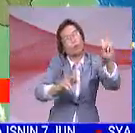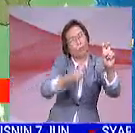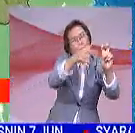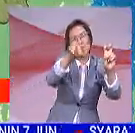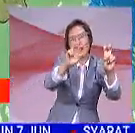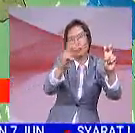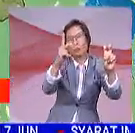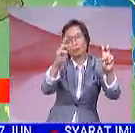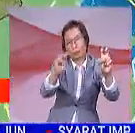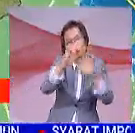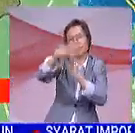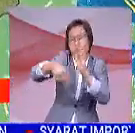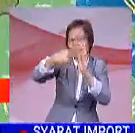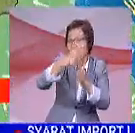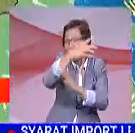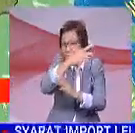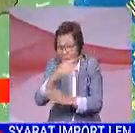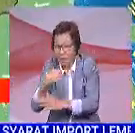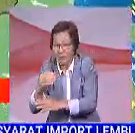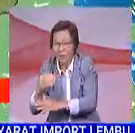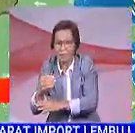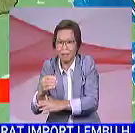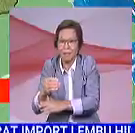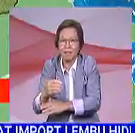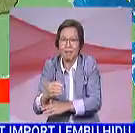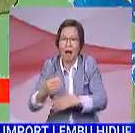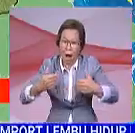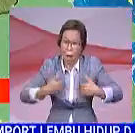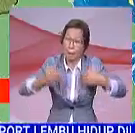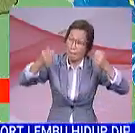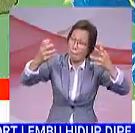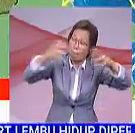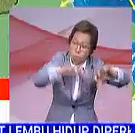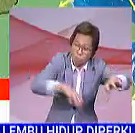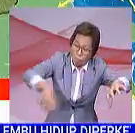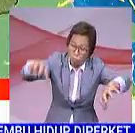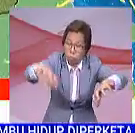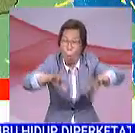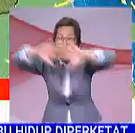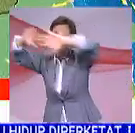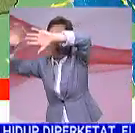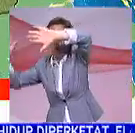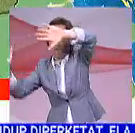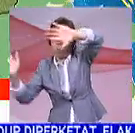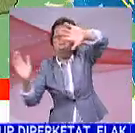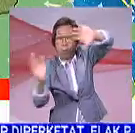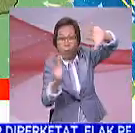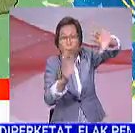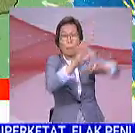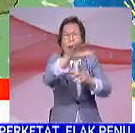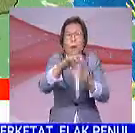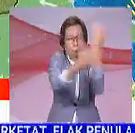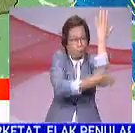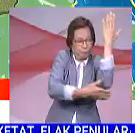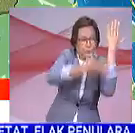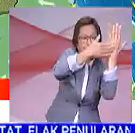ke 30 km sejam. Dan pada ketika ini juga terdapat banyak kawasan penumpuan halaju angin yang melibatkan di bahagian